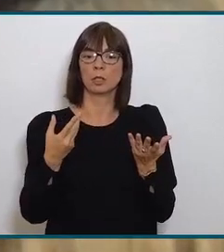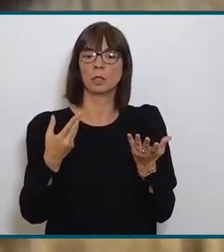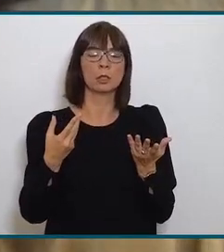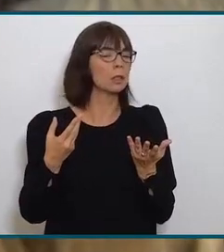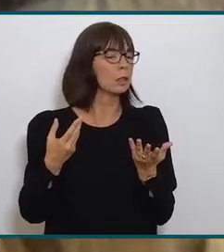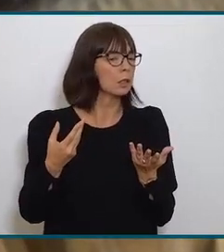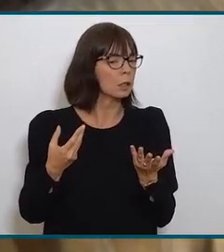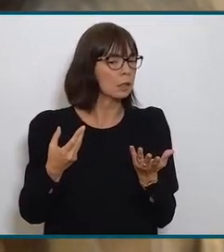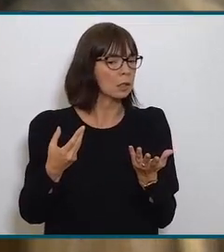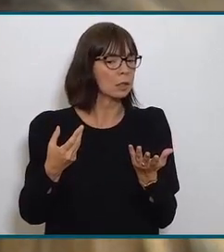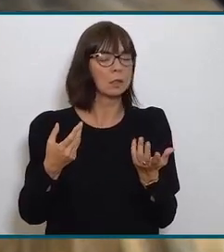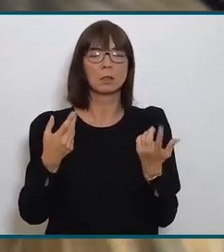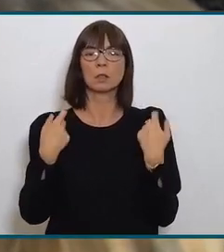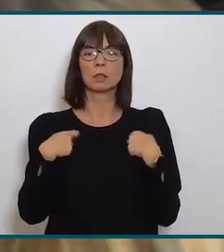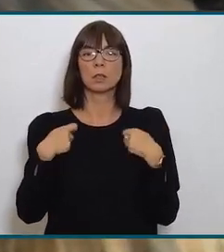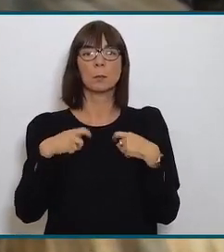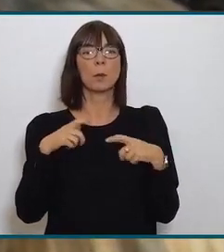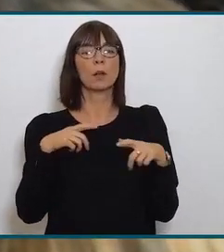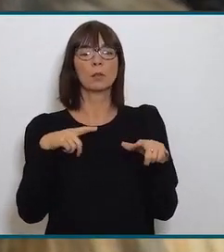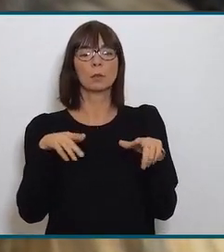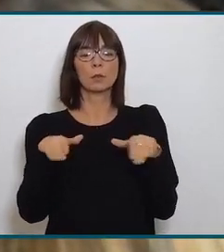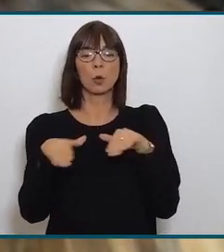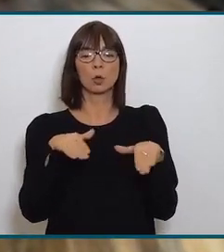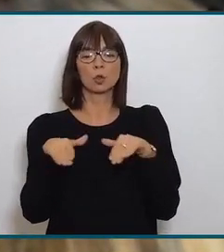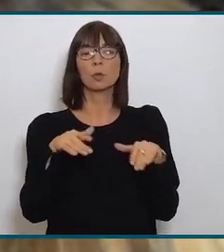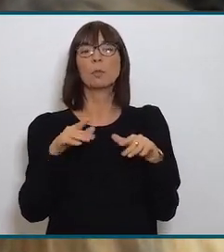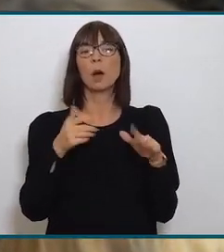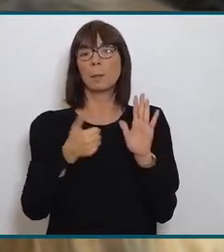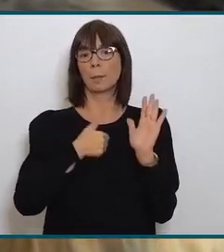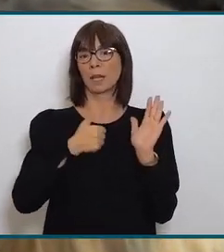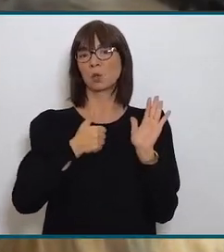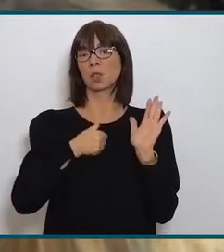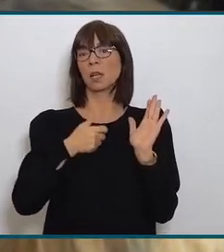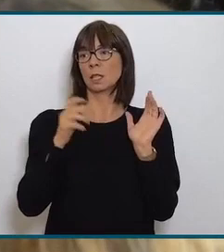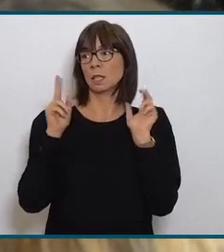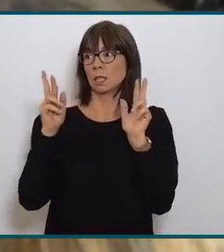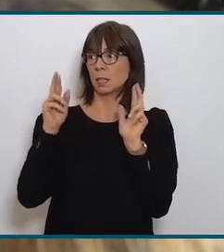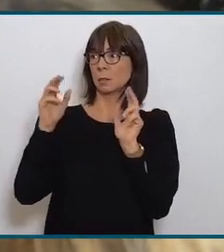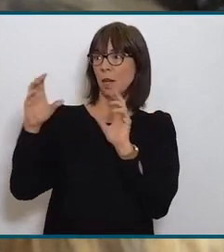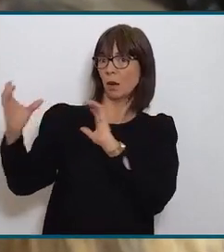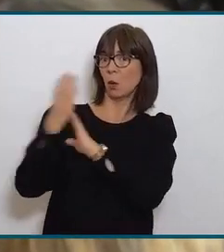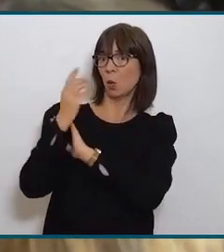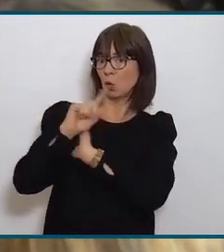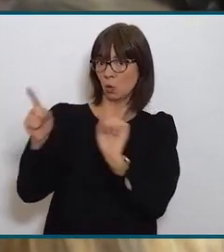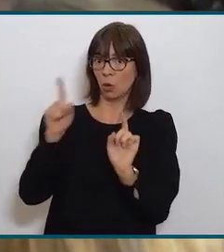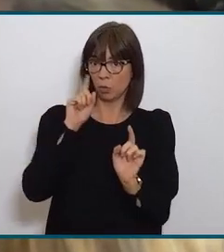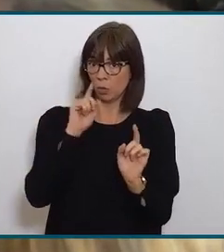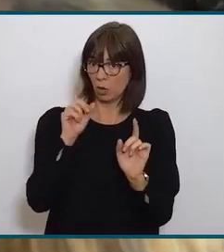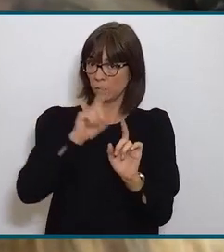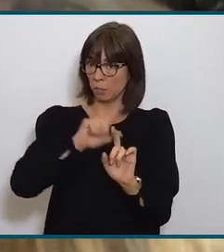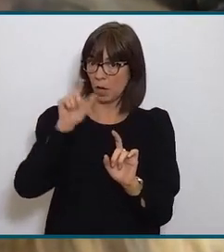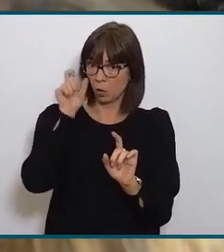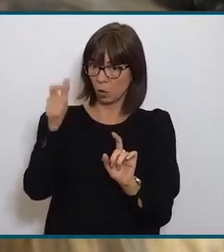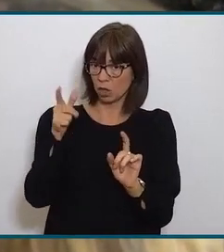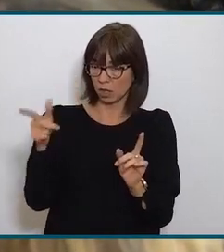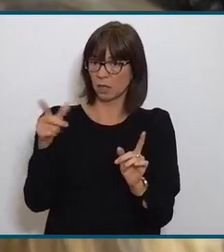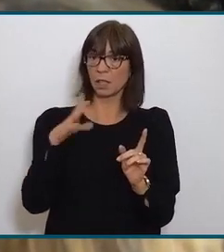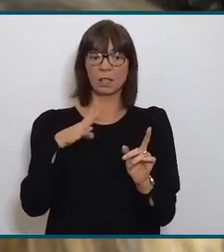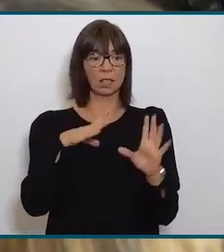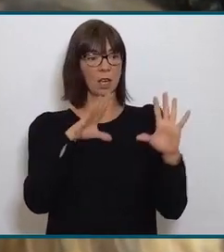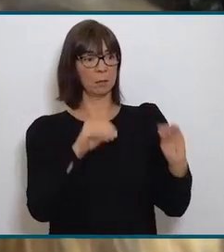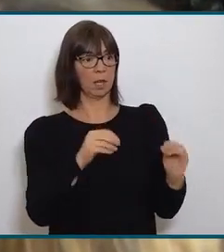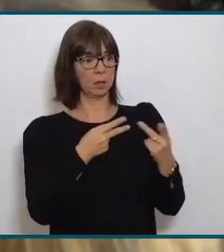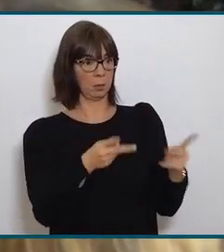dépenses de fonctionnement, notamment en personnel, car ce serait un non-sens entre les postures publiques et les responsabilités qui nous